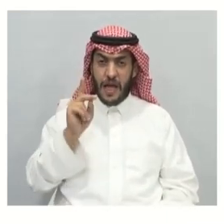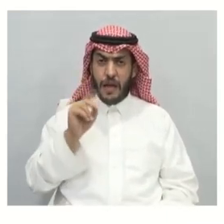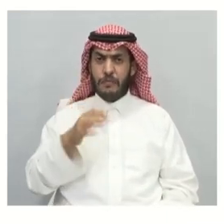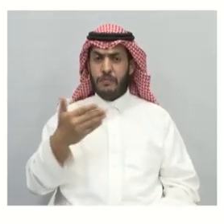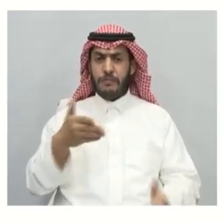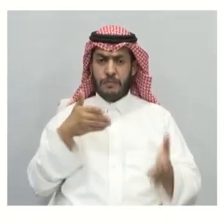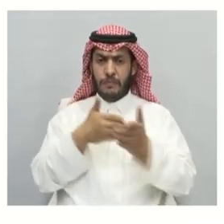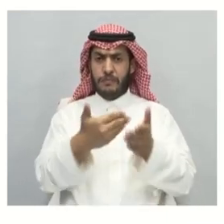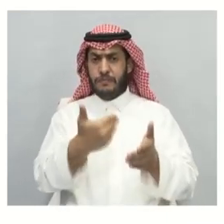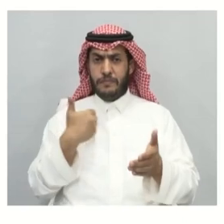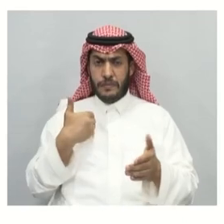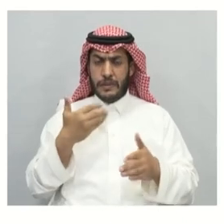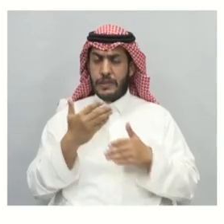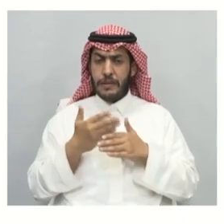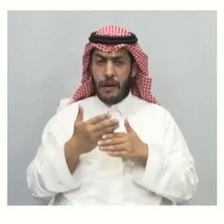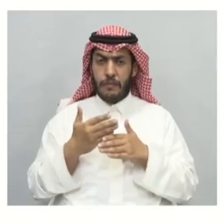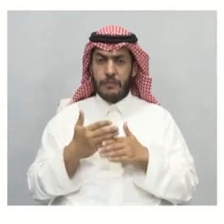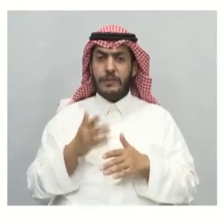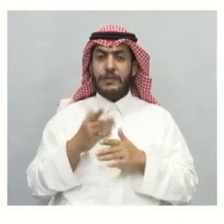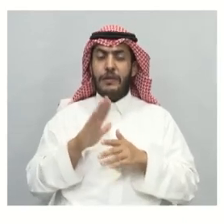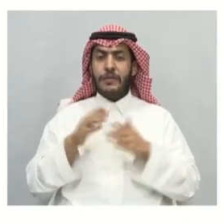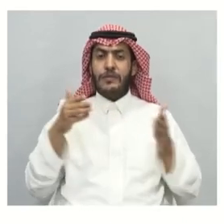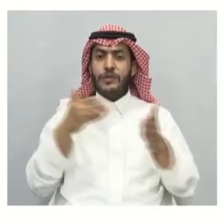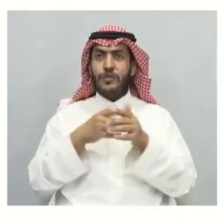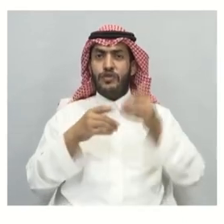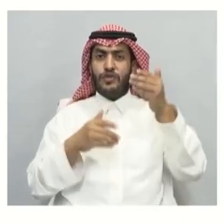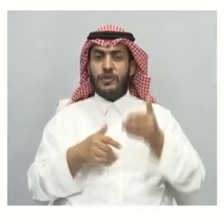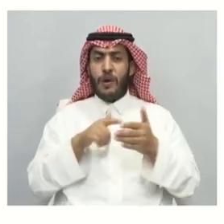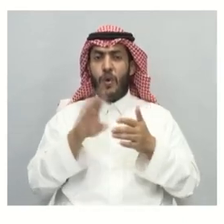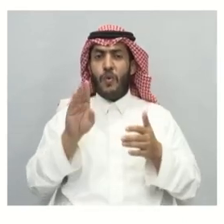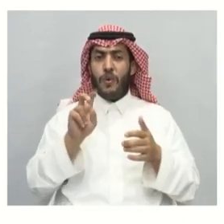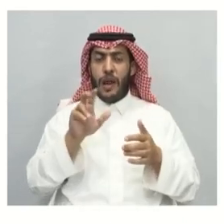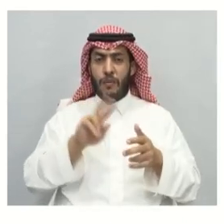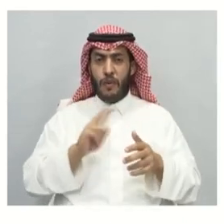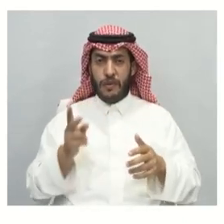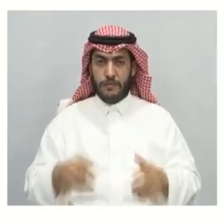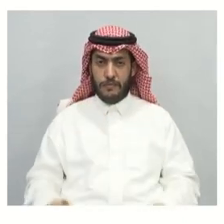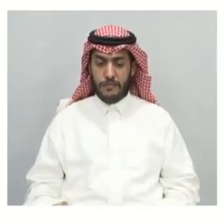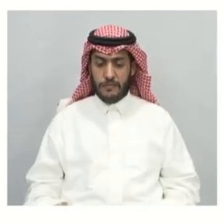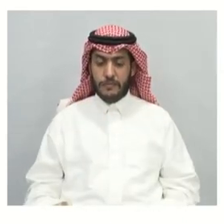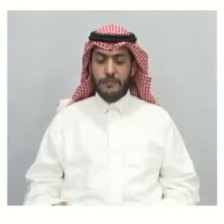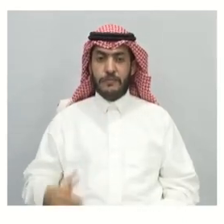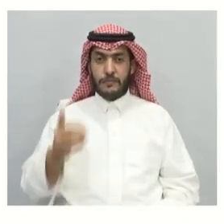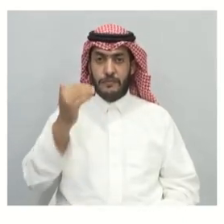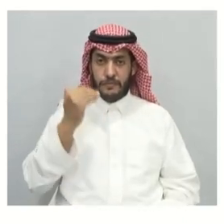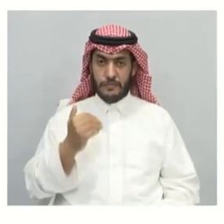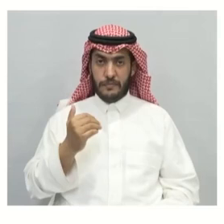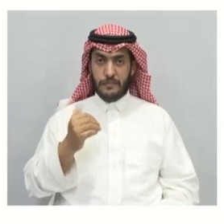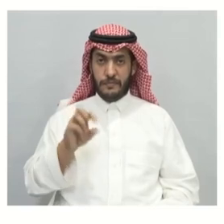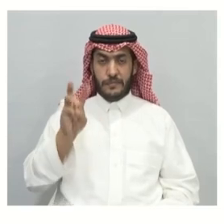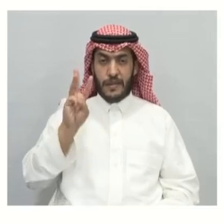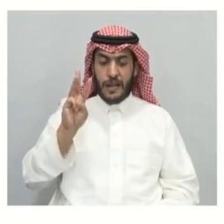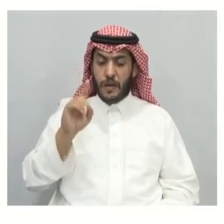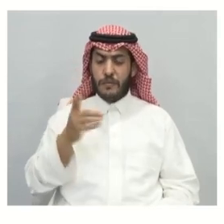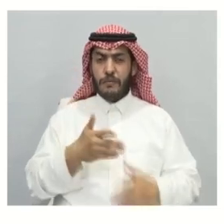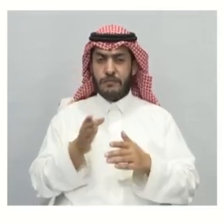ارتد ايش السبب اللي جعله يرتد لانه اصطدم في جسم معين او في كتله معينه والشعاع الثالث ايش السبب